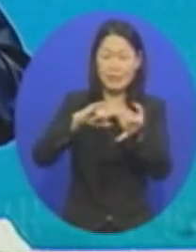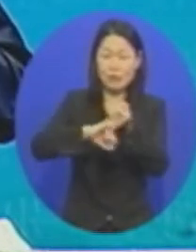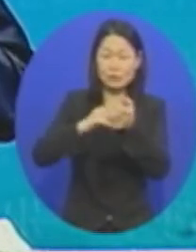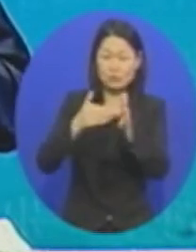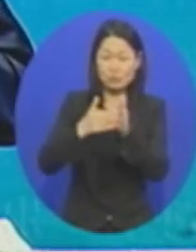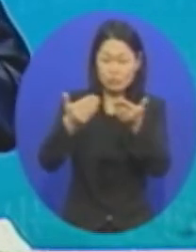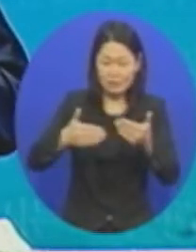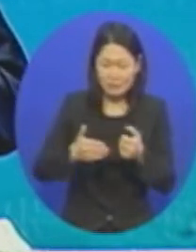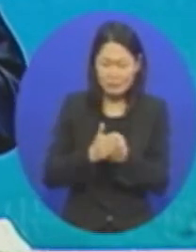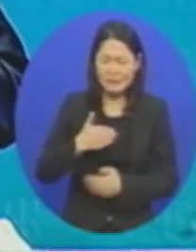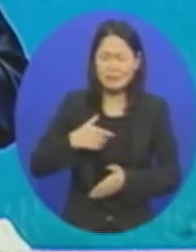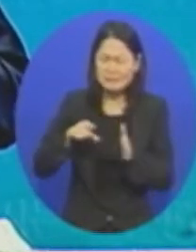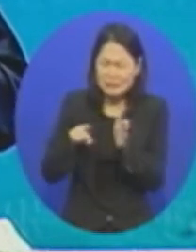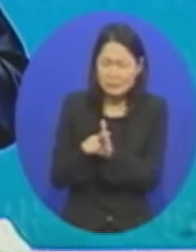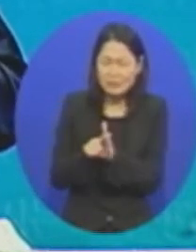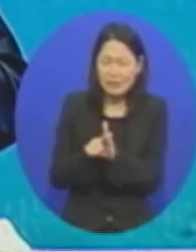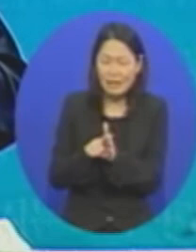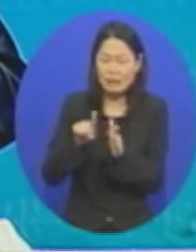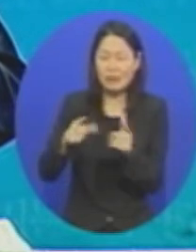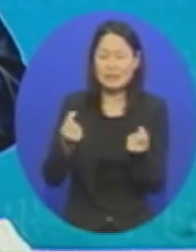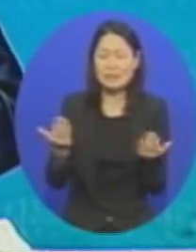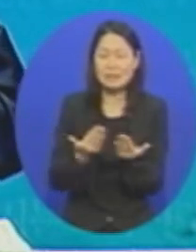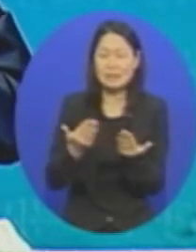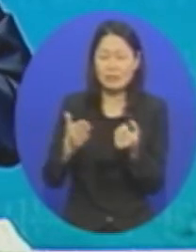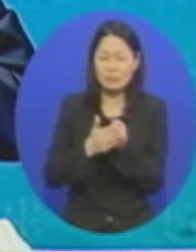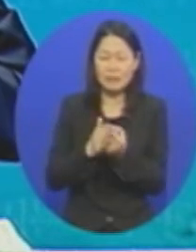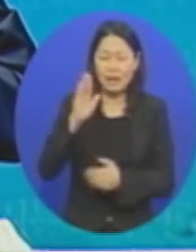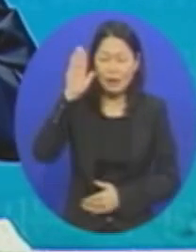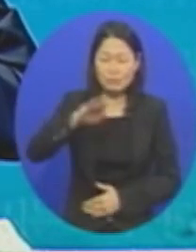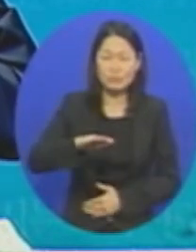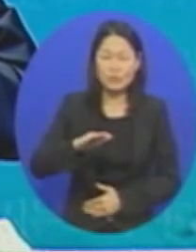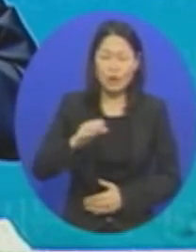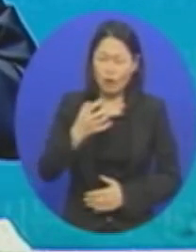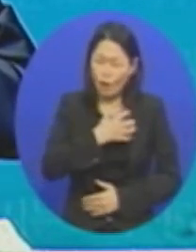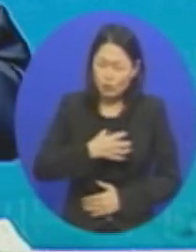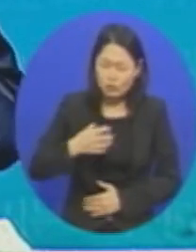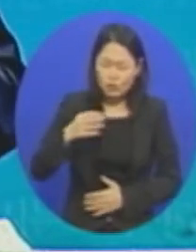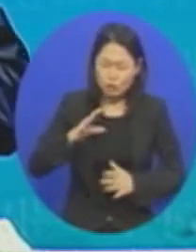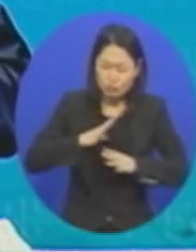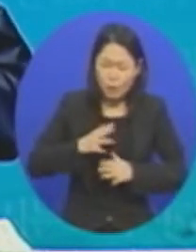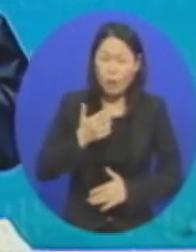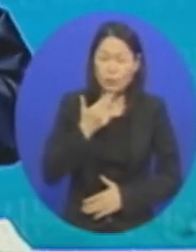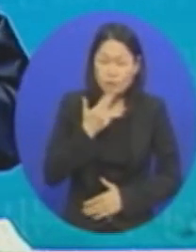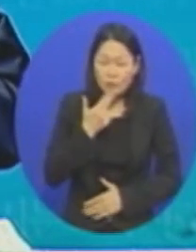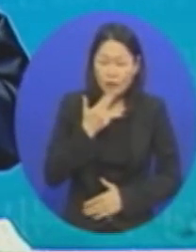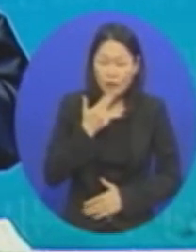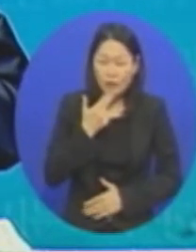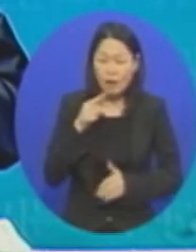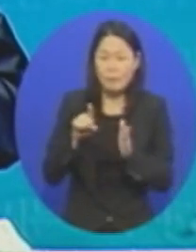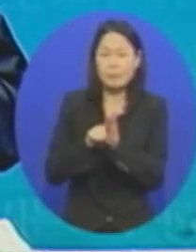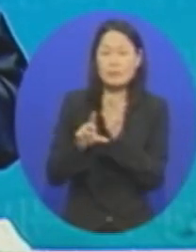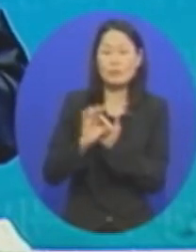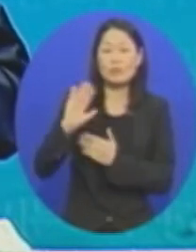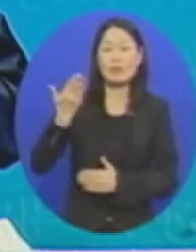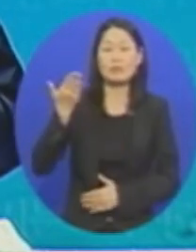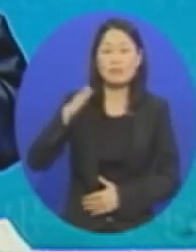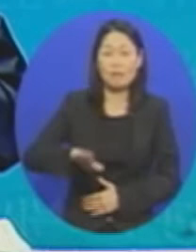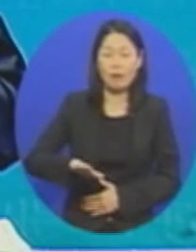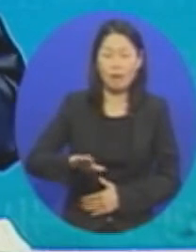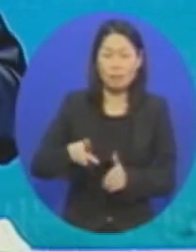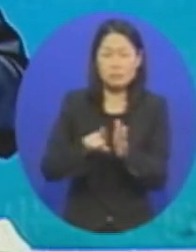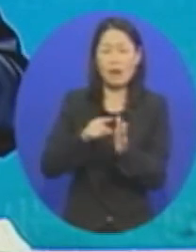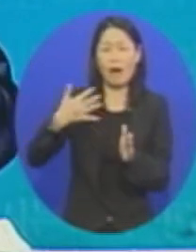내가 믿습니다 이제는 일로 인해 다시 걱정 안하겠습니다 두려워 안하겠습니다 그렇게 하기만 하면 되는데 안